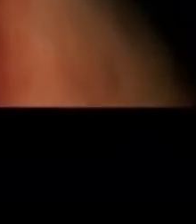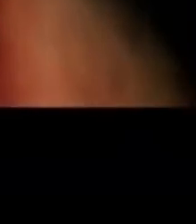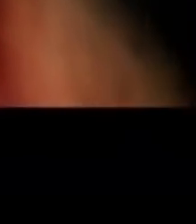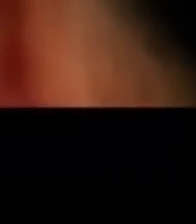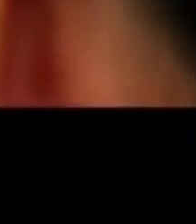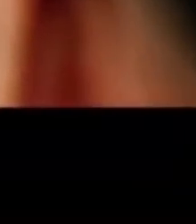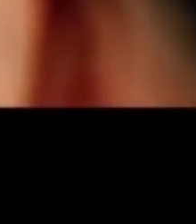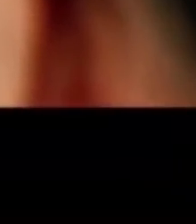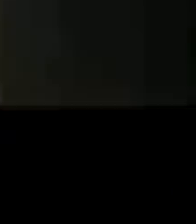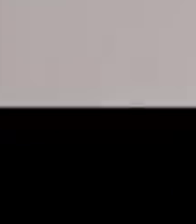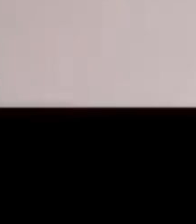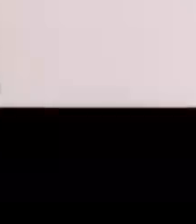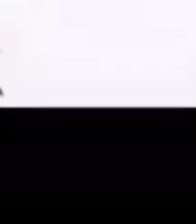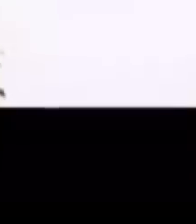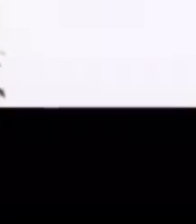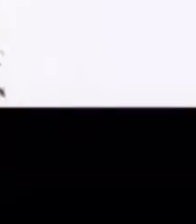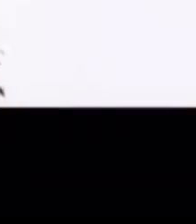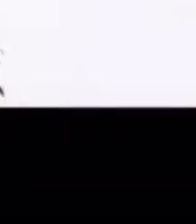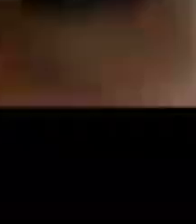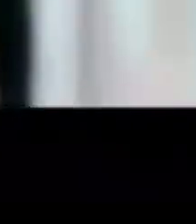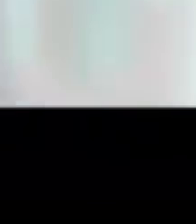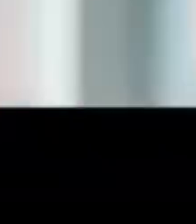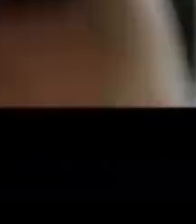ต้องแลกใช่ไหมคะ